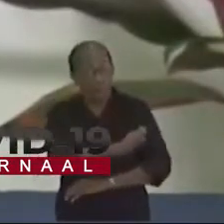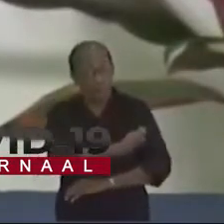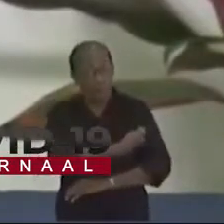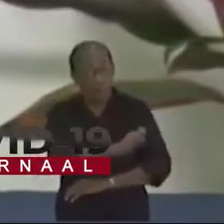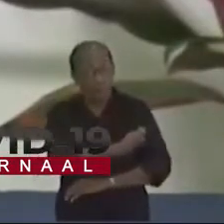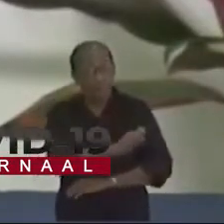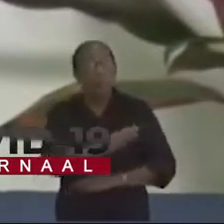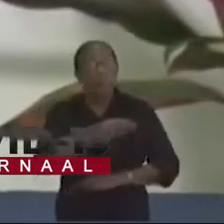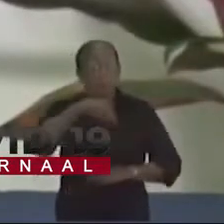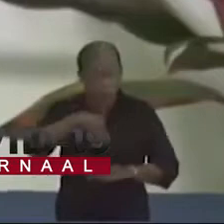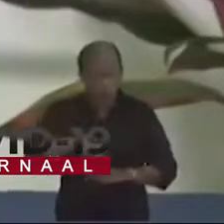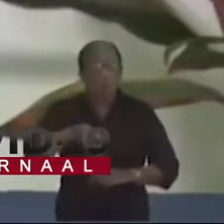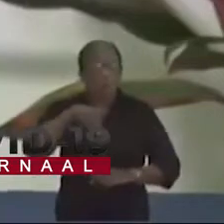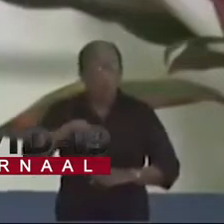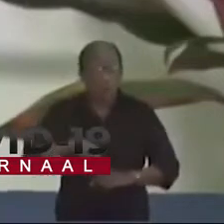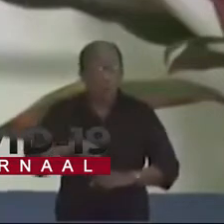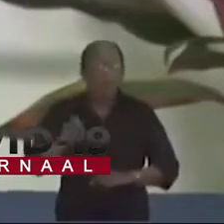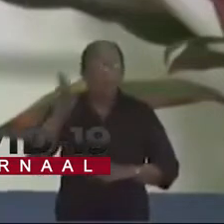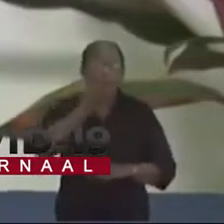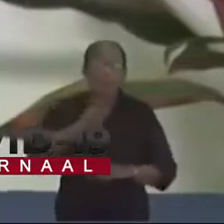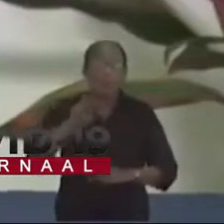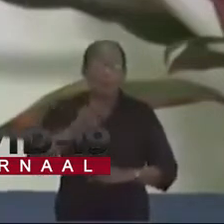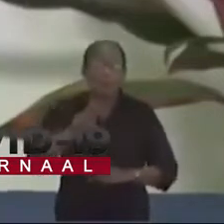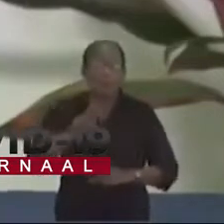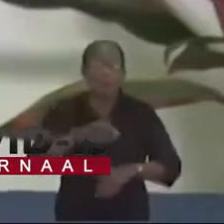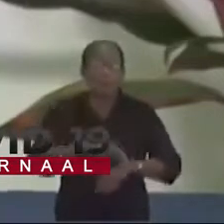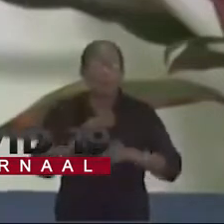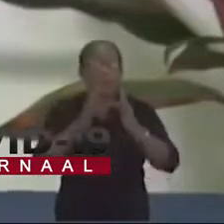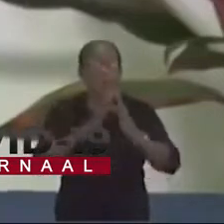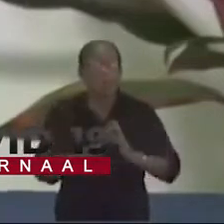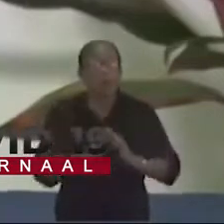En tot en met heden zijn in het regionaal ziekenhuis Wanica